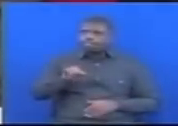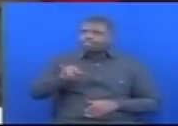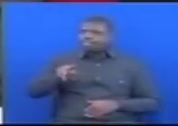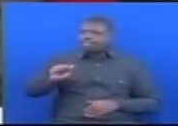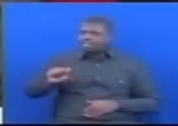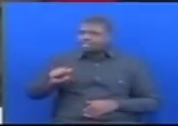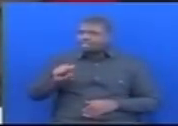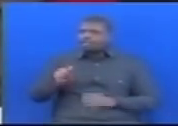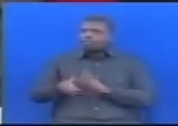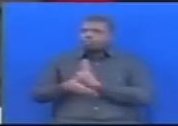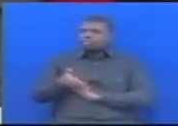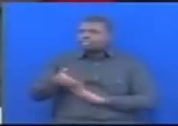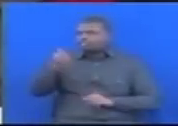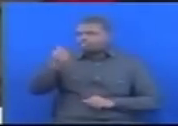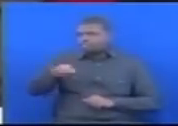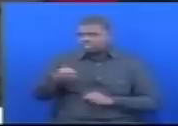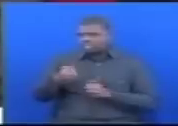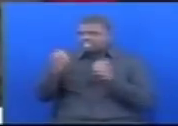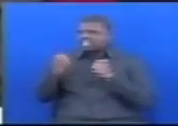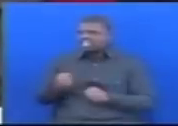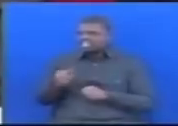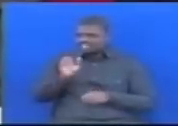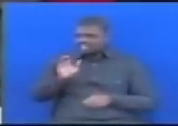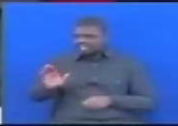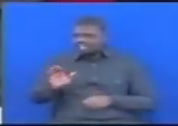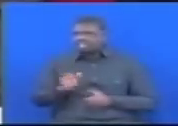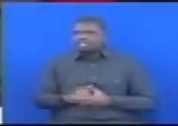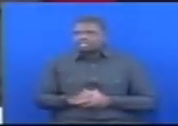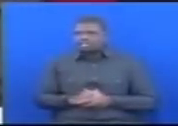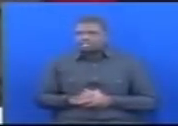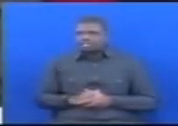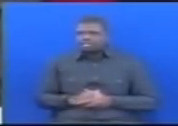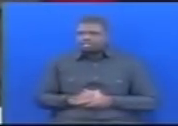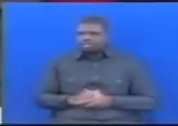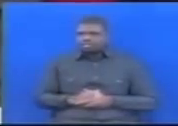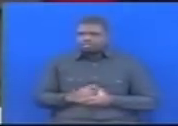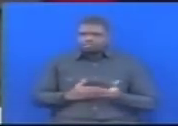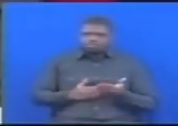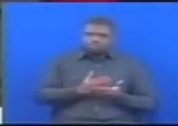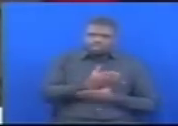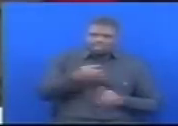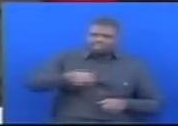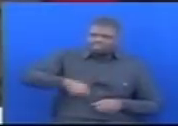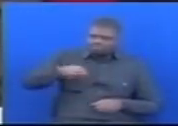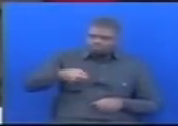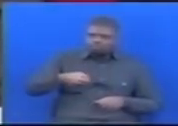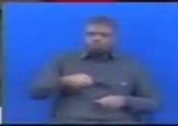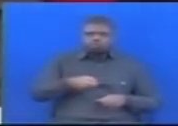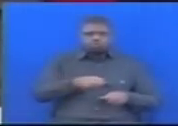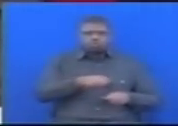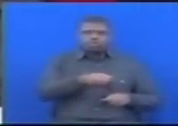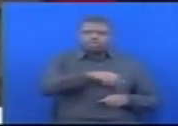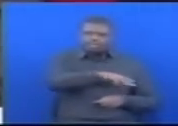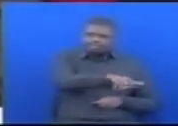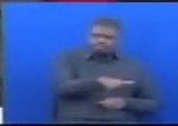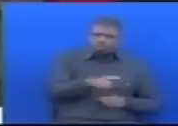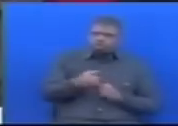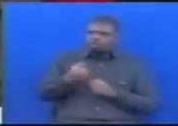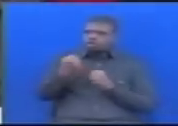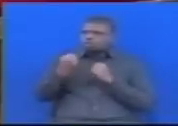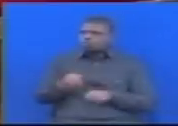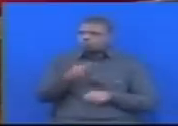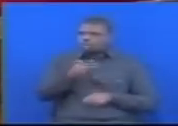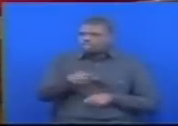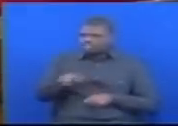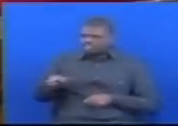nimpongeze kwa jitihada zake kama alivyozungumza kwamba kupitia mfuko wake wa jimbo na nguvu za wananchi wameweza kujenga hicho